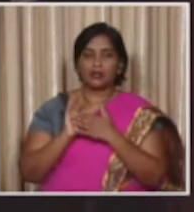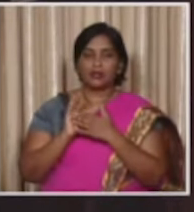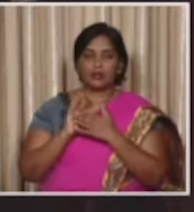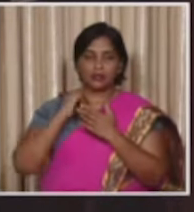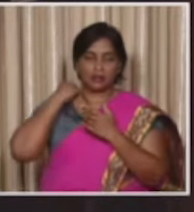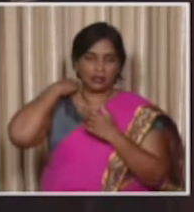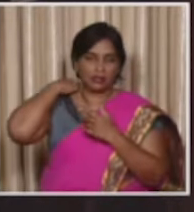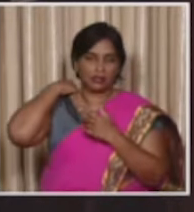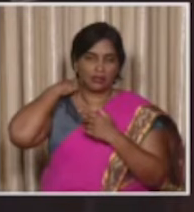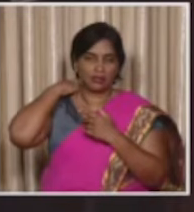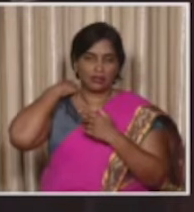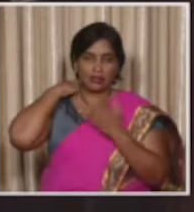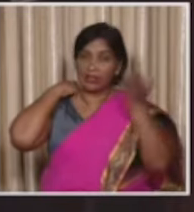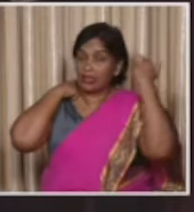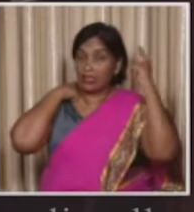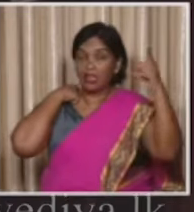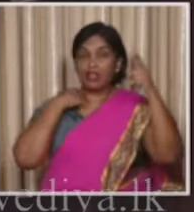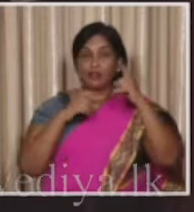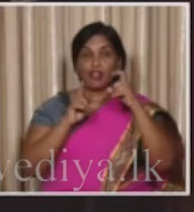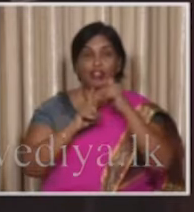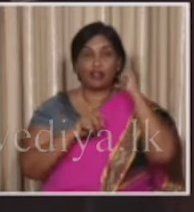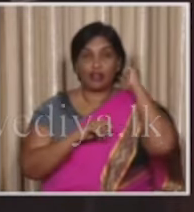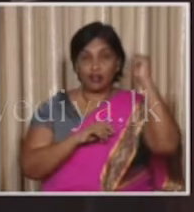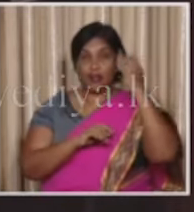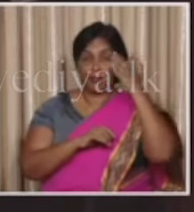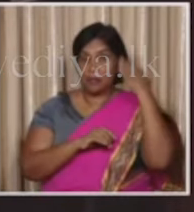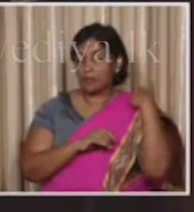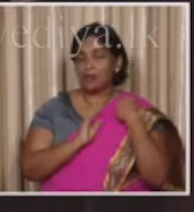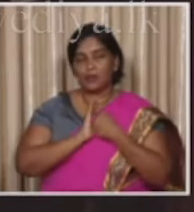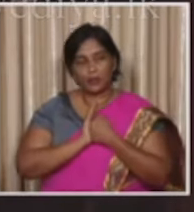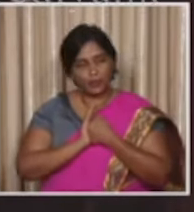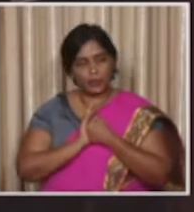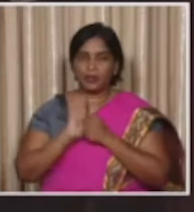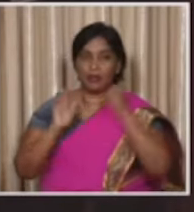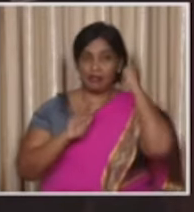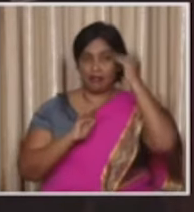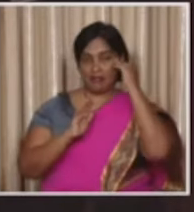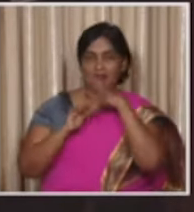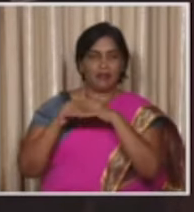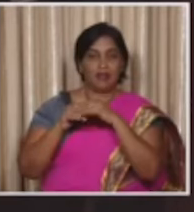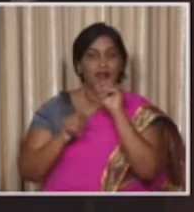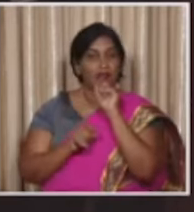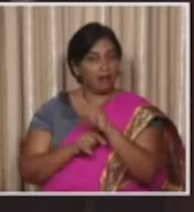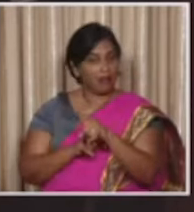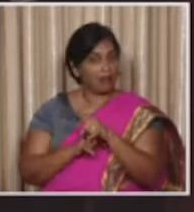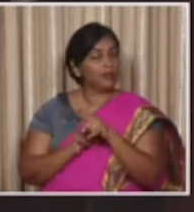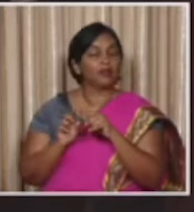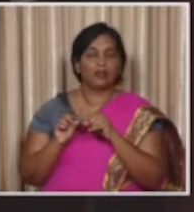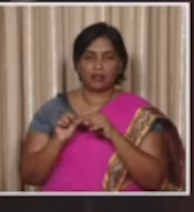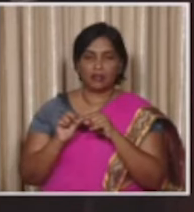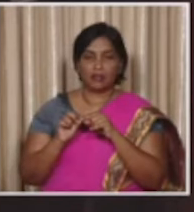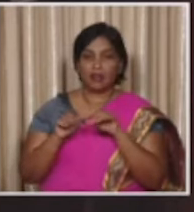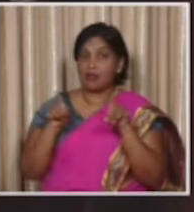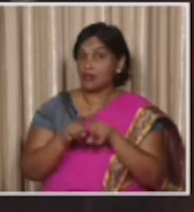නෙවෙයි. එදා ඒ විහාරමාදේවියට අපි හිස නමලා ගරු කරනවා. ඒ නමටත් ඒකට